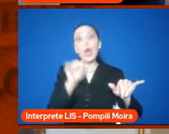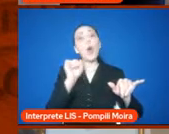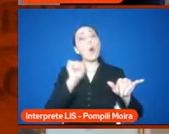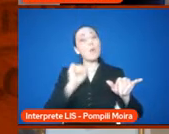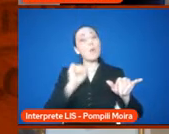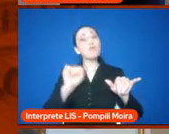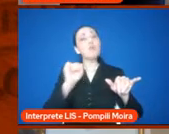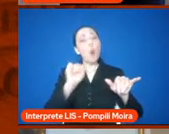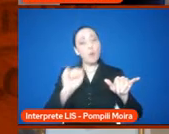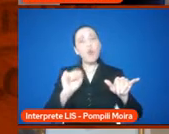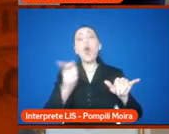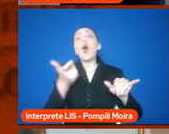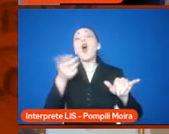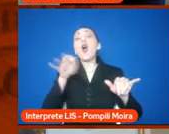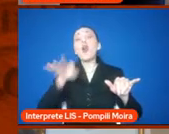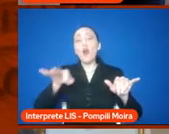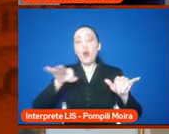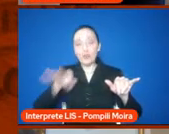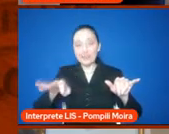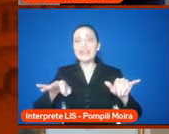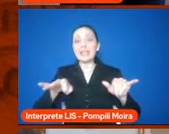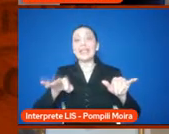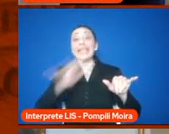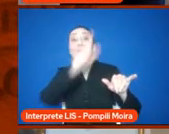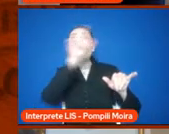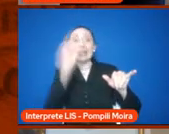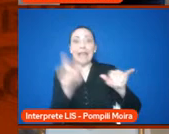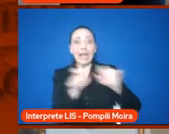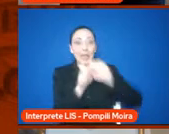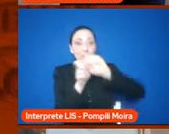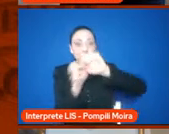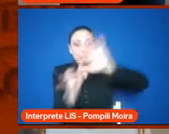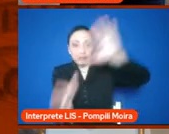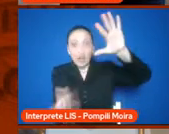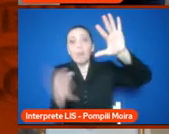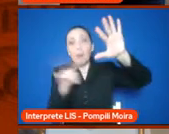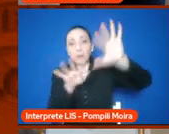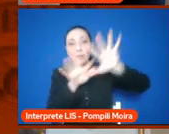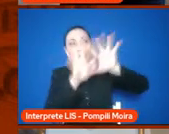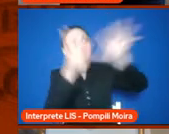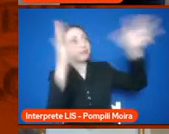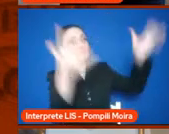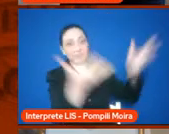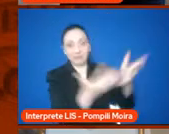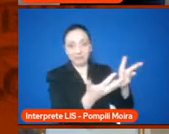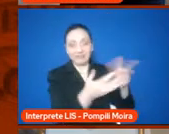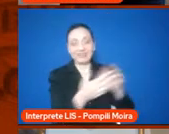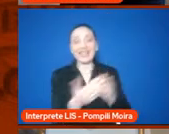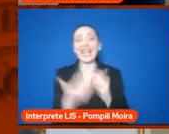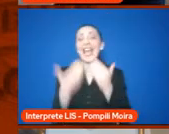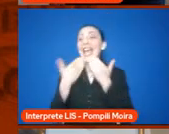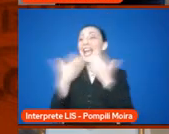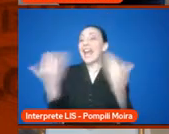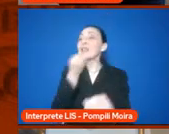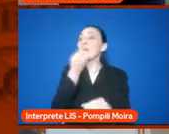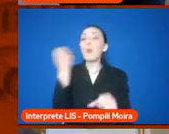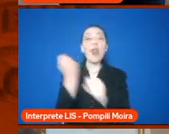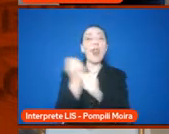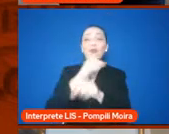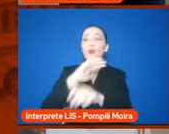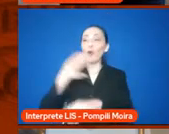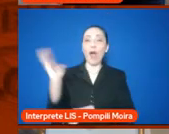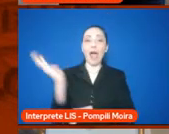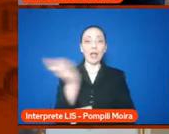ogni parte quindi del nostro paese e anche andare oltre. Grazie, buon lavoro a tutti.